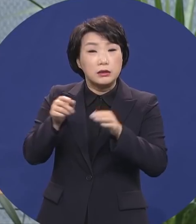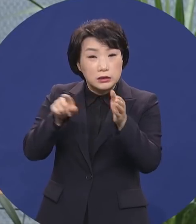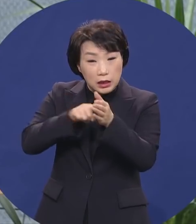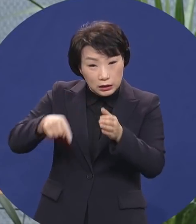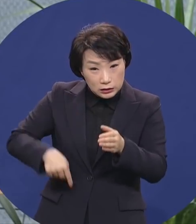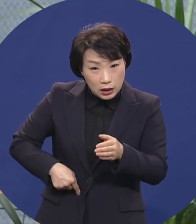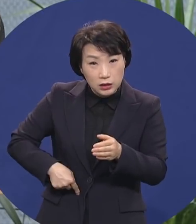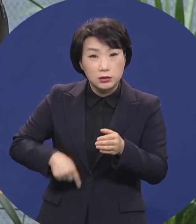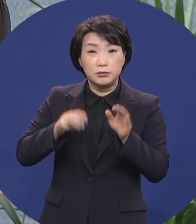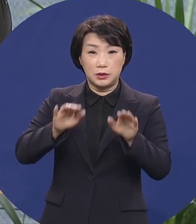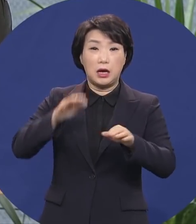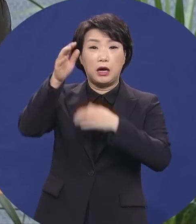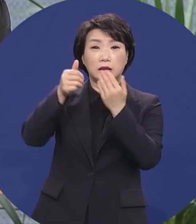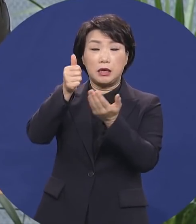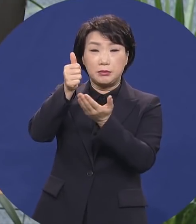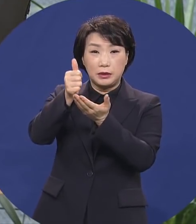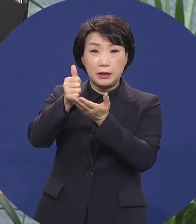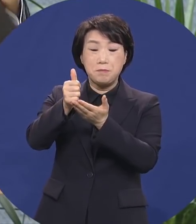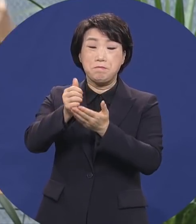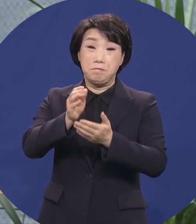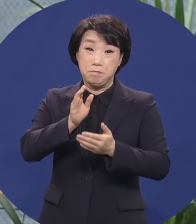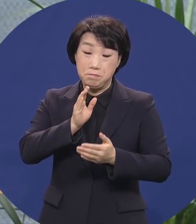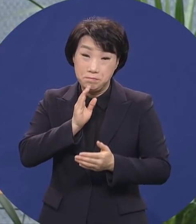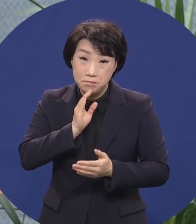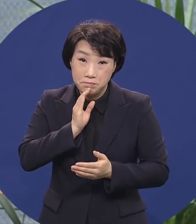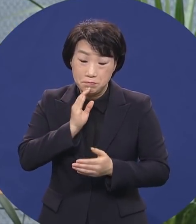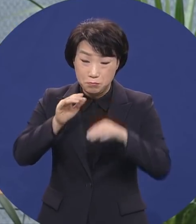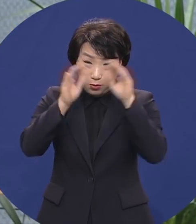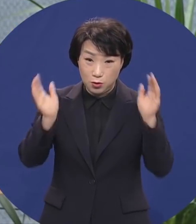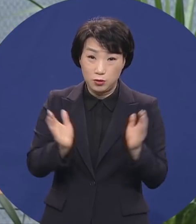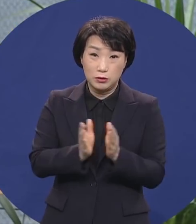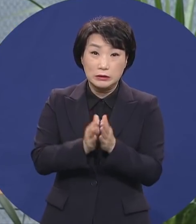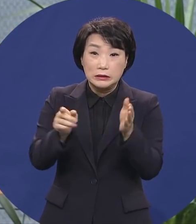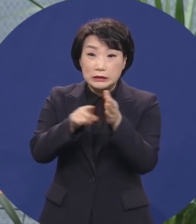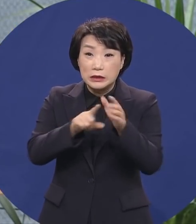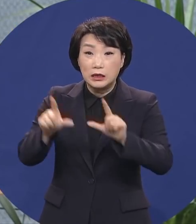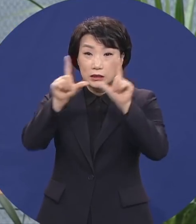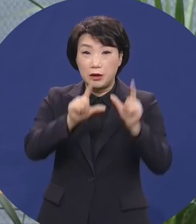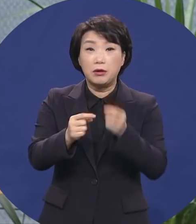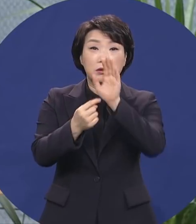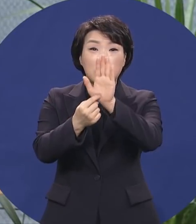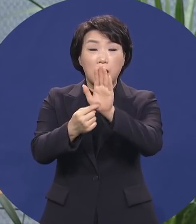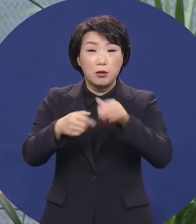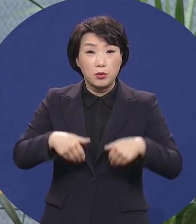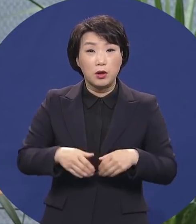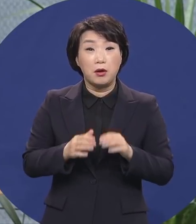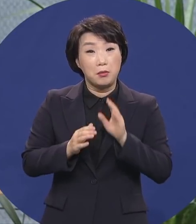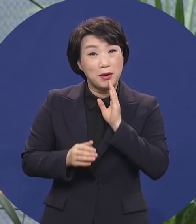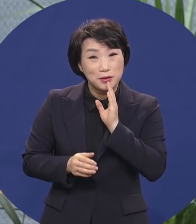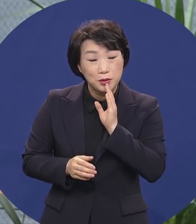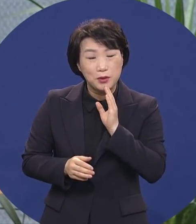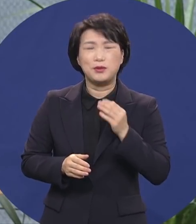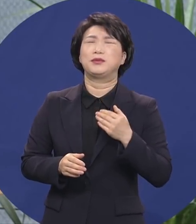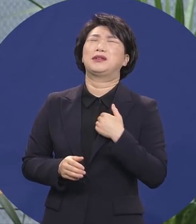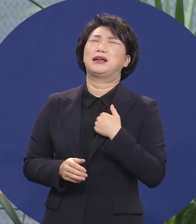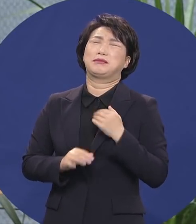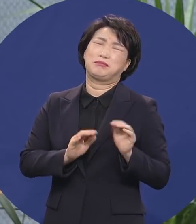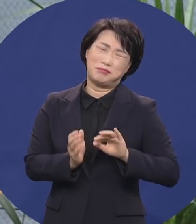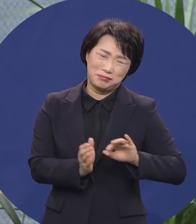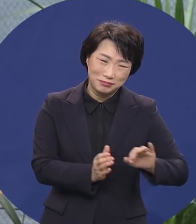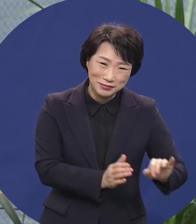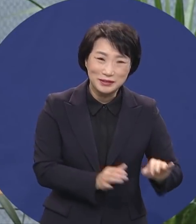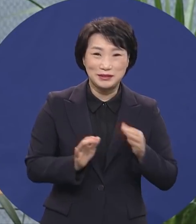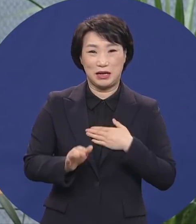양심에서 하나님께 참으로 모든 신앙생활을 표현한다면 나는 간구도